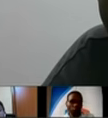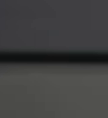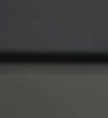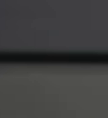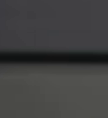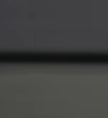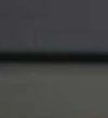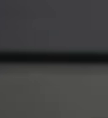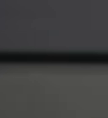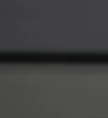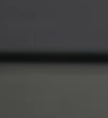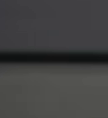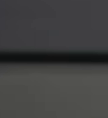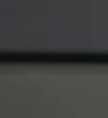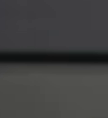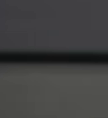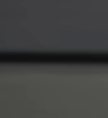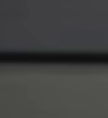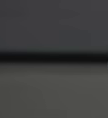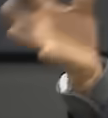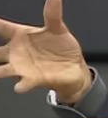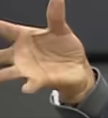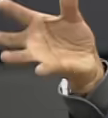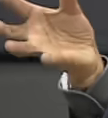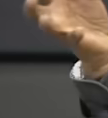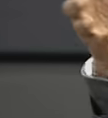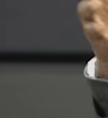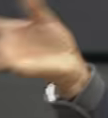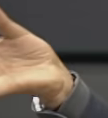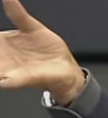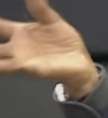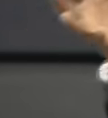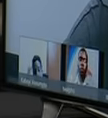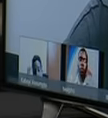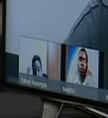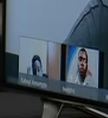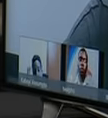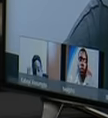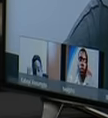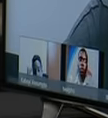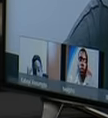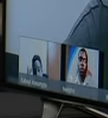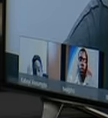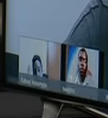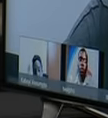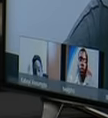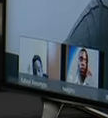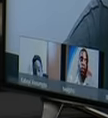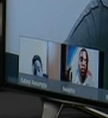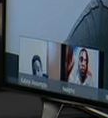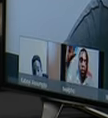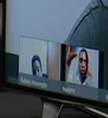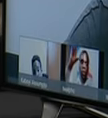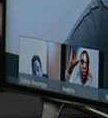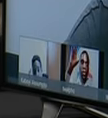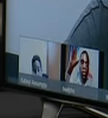le président Paul Kagame a répondu que les changements sont inévitables, tant sur la vision de la réalité que sur la façon de travailler,